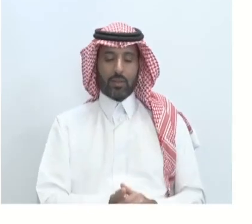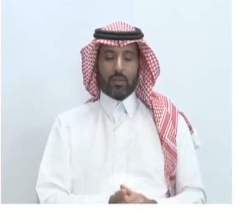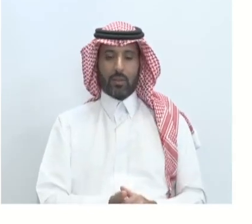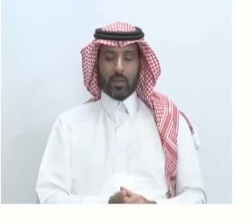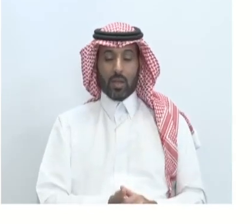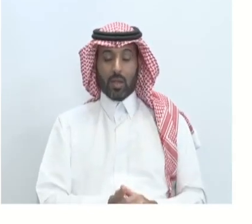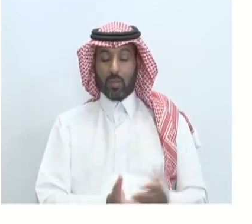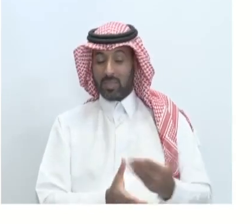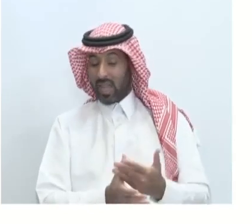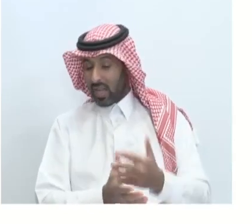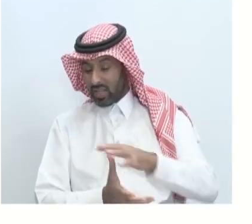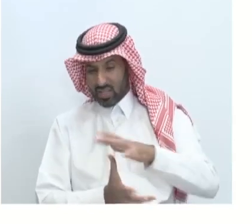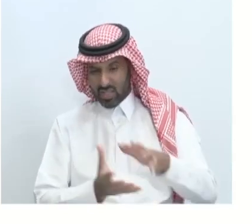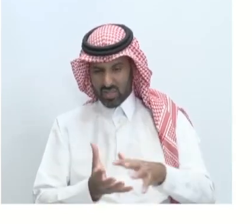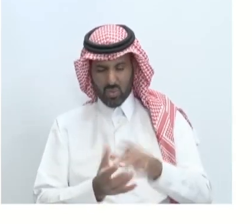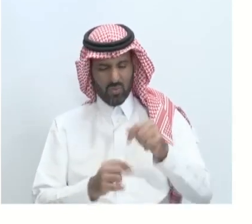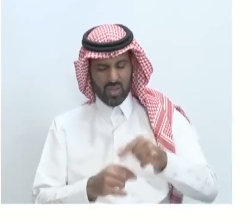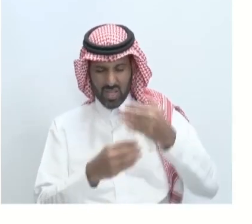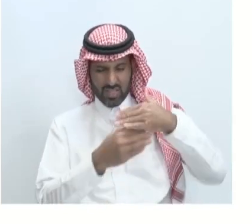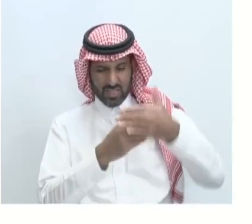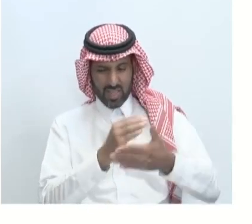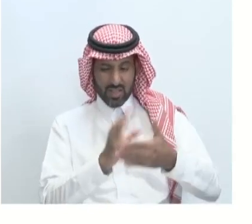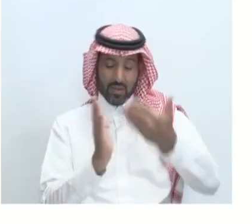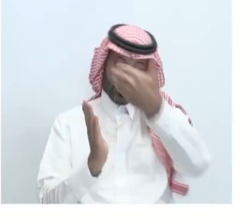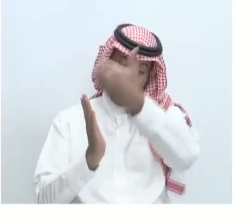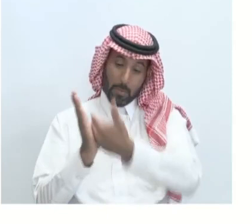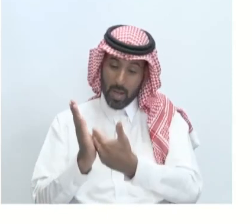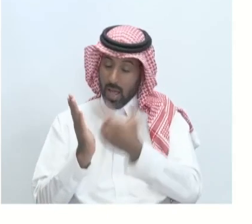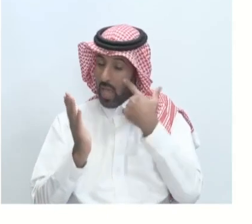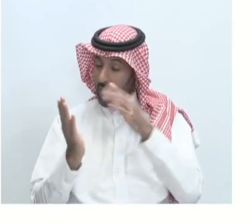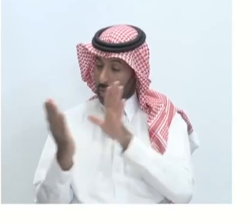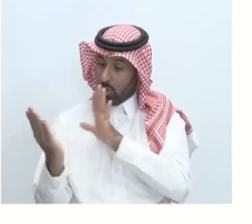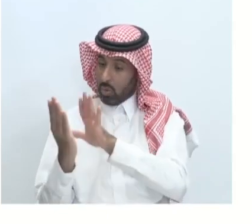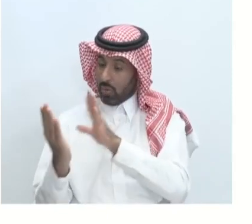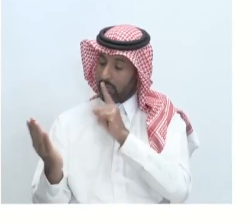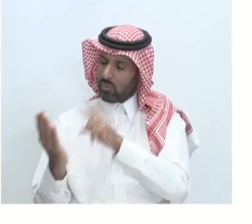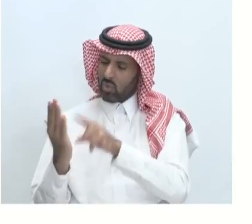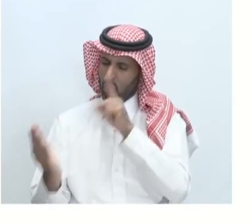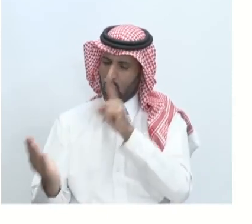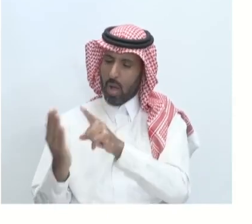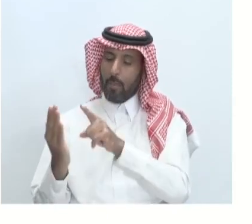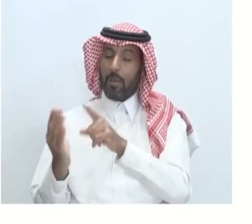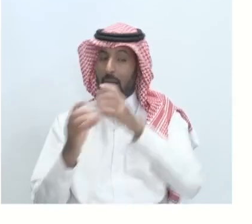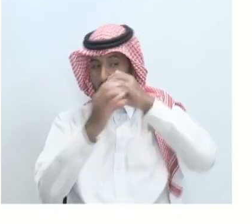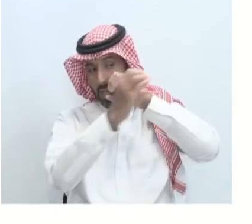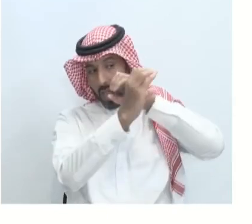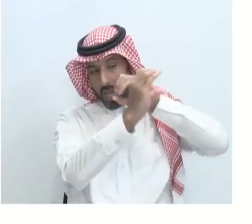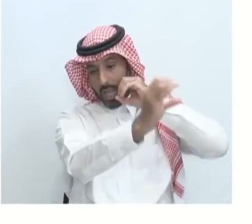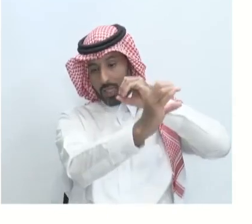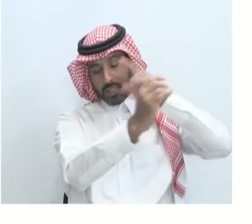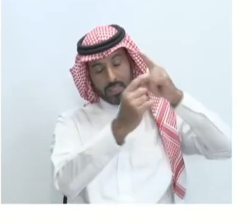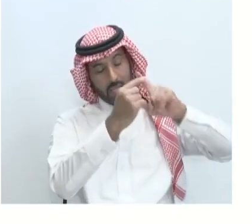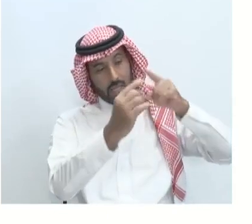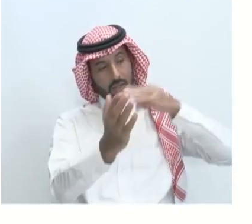العدسات فقط بل تشترك فيه المرايا الكرويه المستخدمه في التلسكوبات العاكسه ايضا